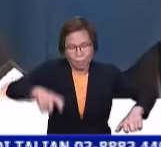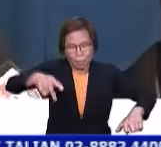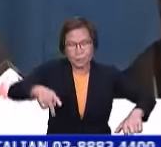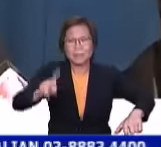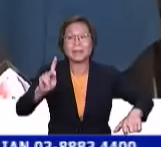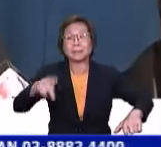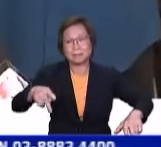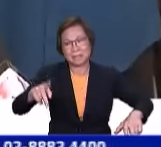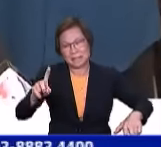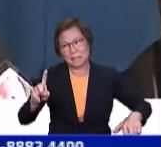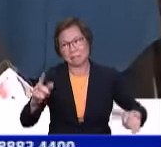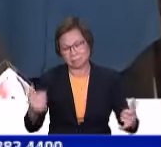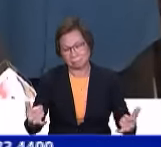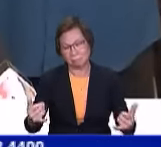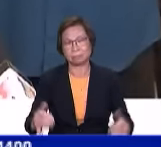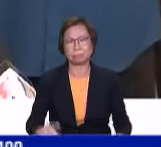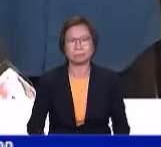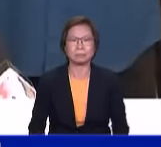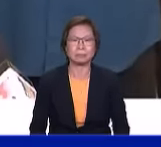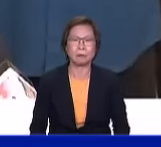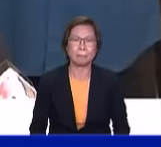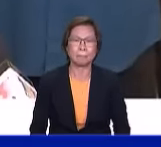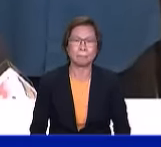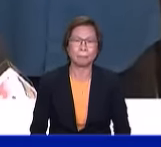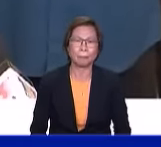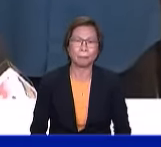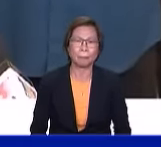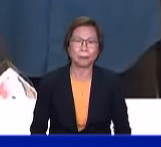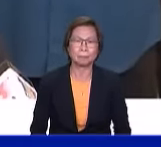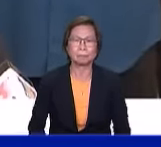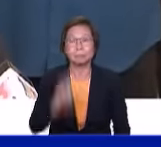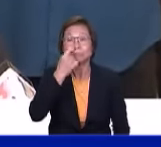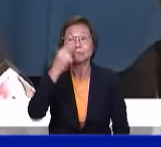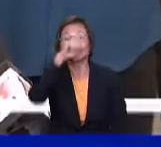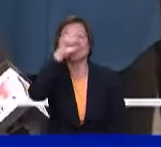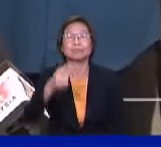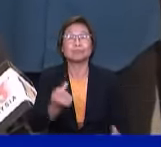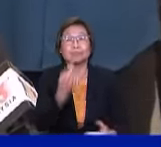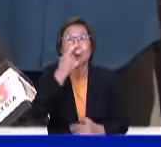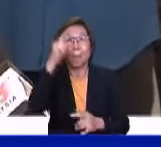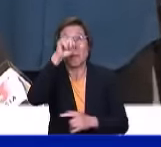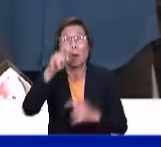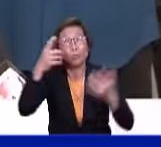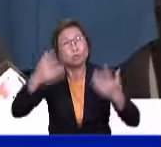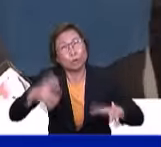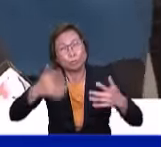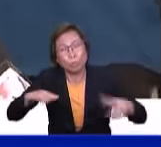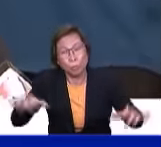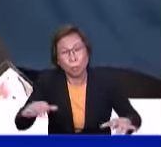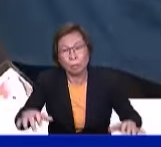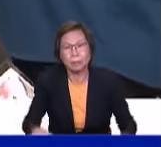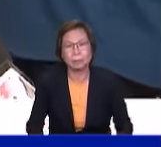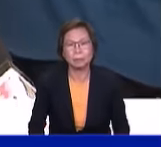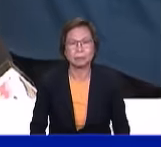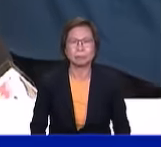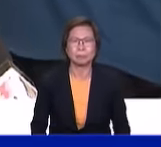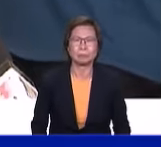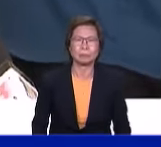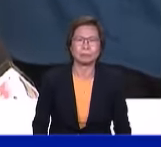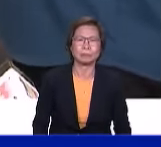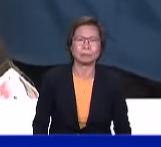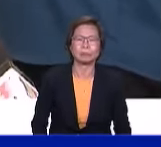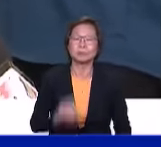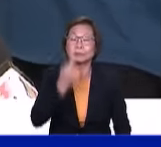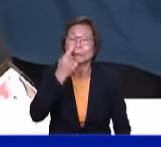PKPD. Di sini, saringan telah dibuat. Tadi saya terangkan,